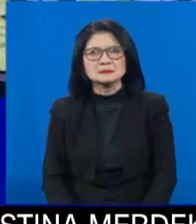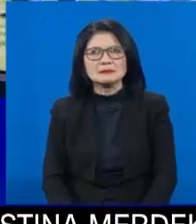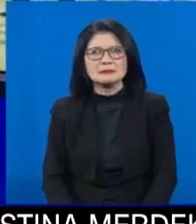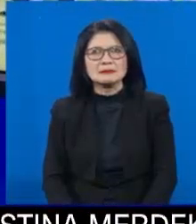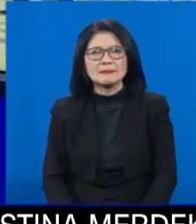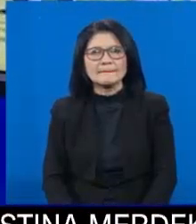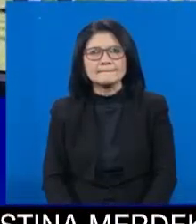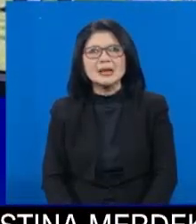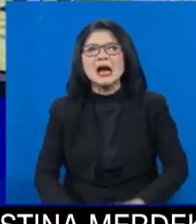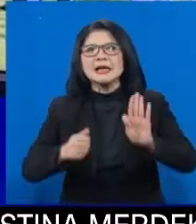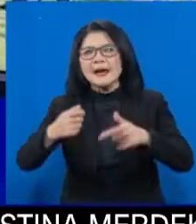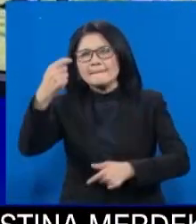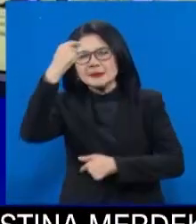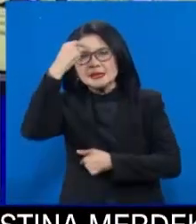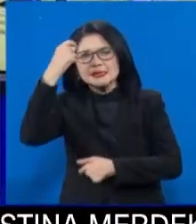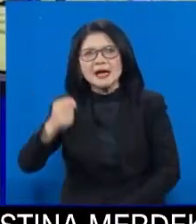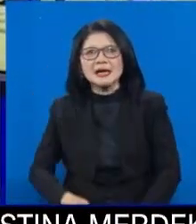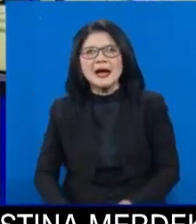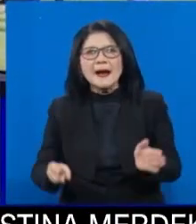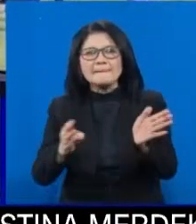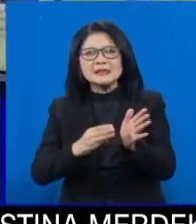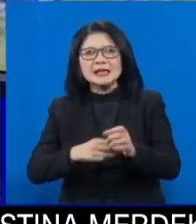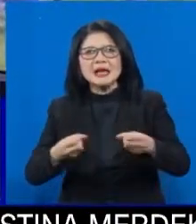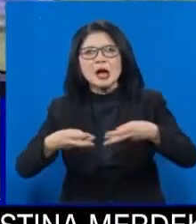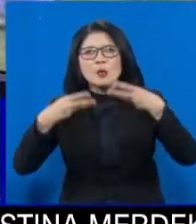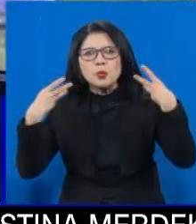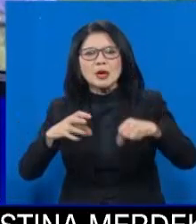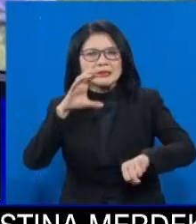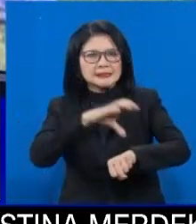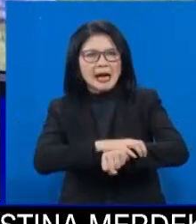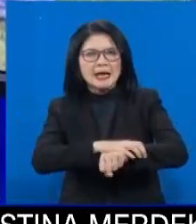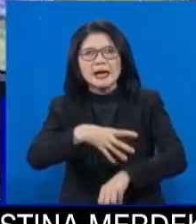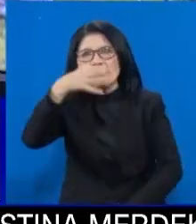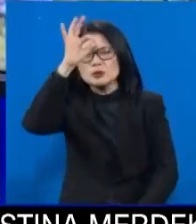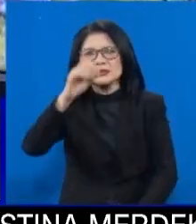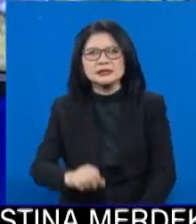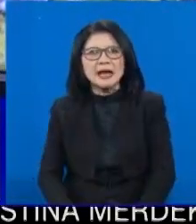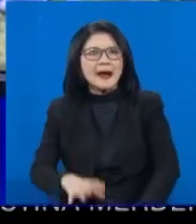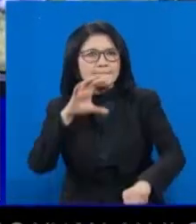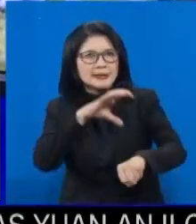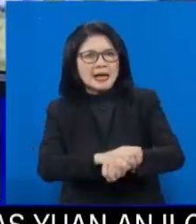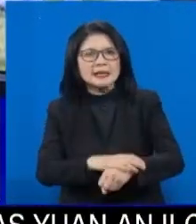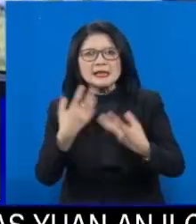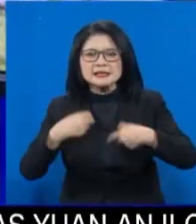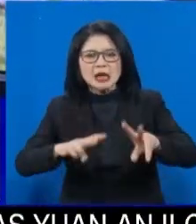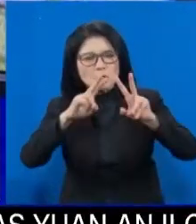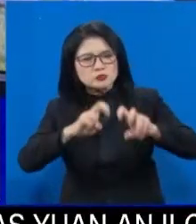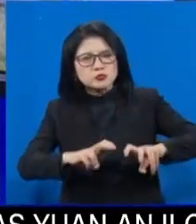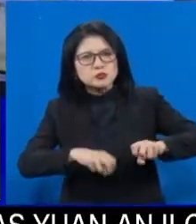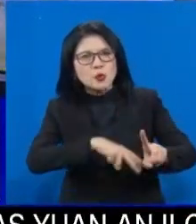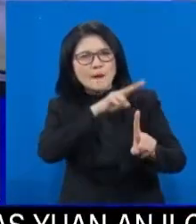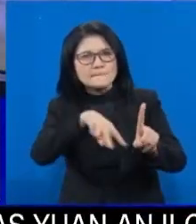Ya, informasi berikutnya, 6 tersangka kasus tragedi Kanjuruhan ditahan penyidik Polda Jawa Timur Senin malam. Penahanan dilakukan setelah penyidik melakukan